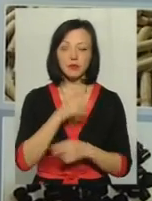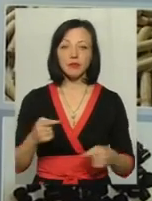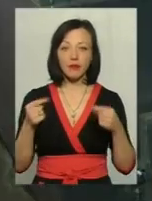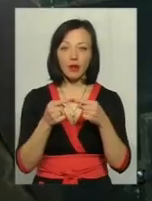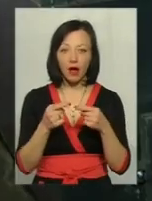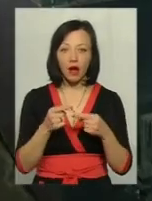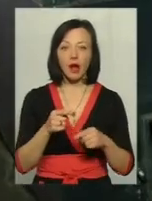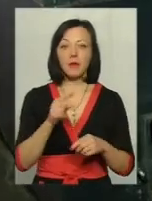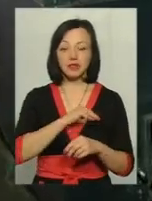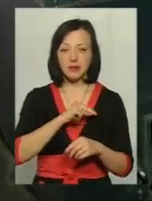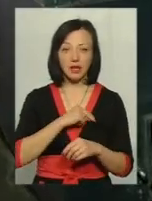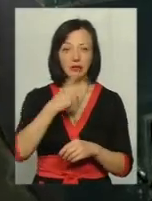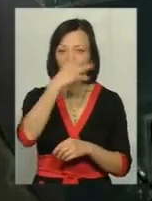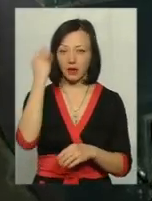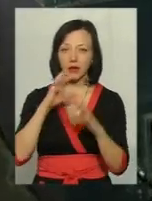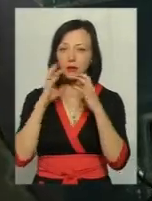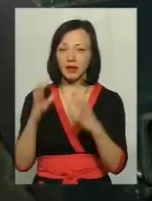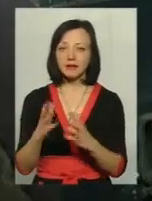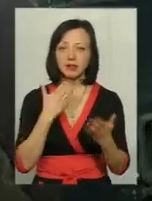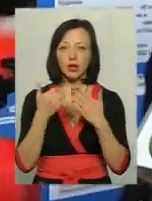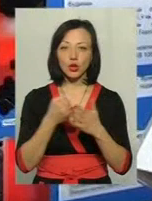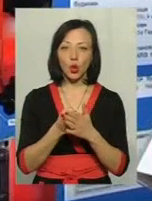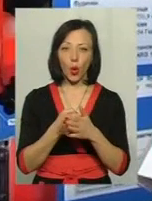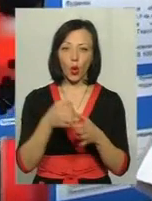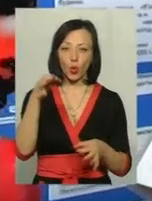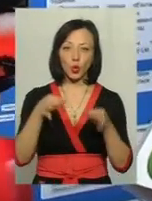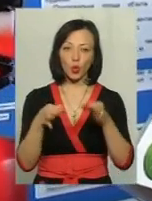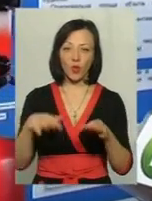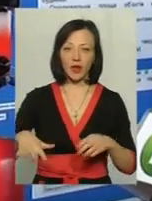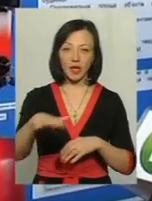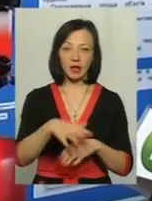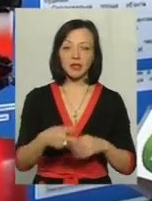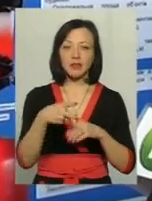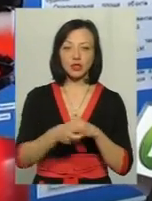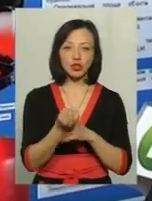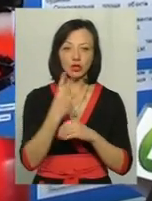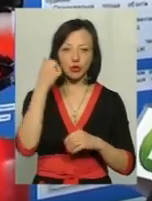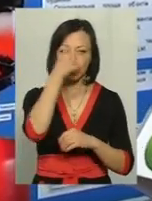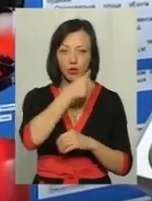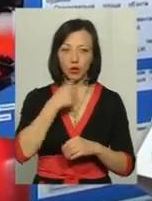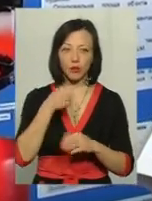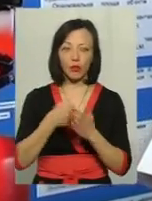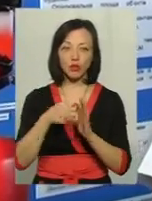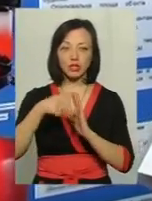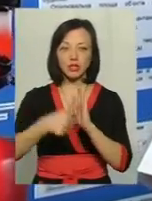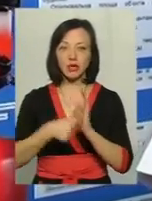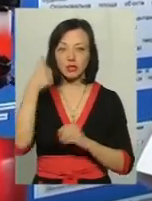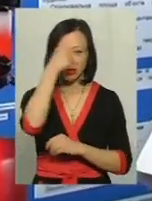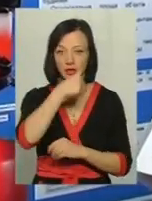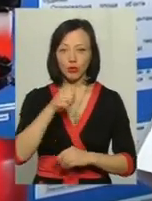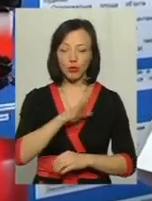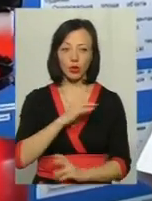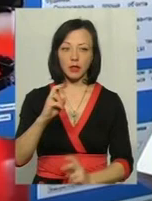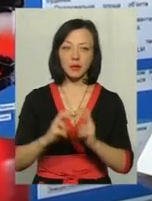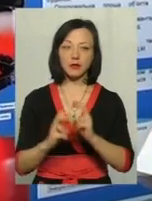тепловики не забувають і про дбайливе ставлення до довкілля. З 2014 року по 16-й рік було на